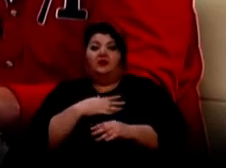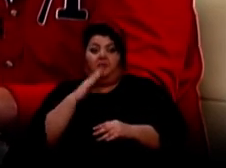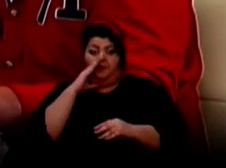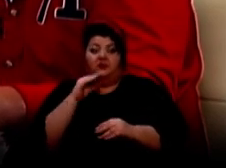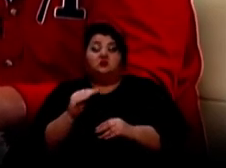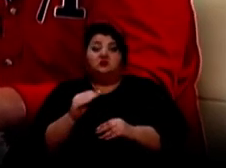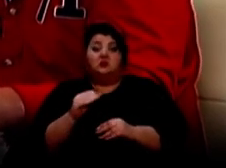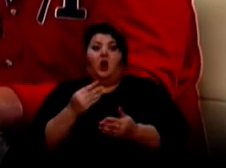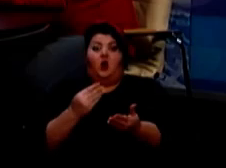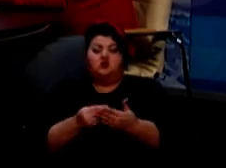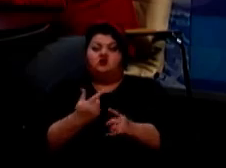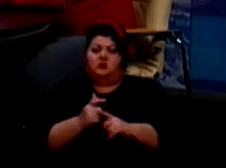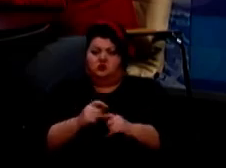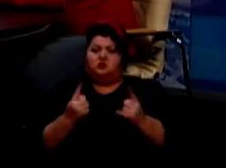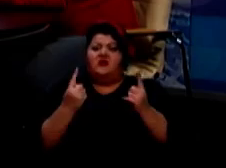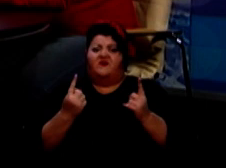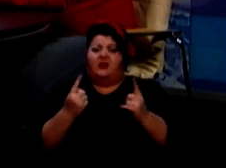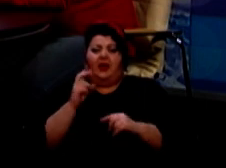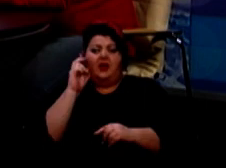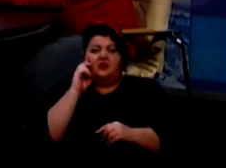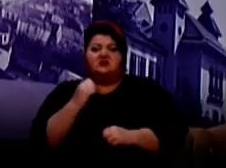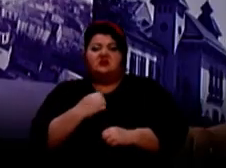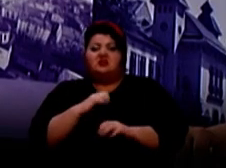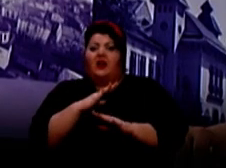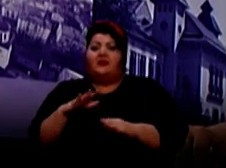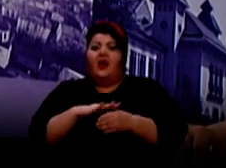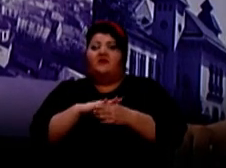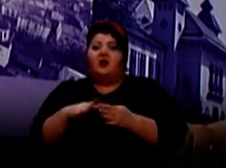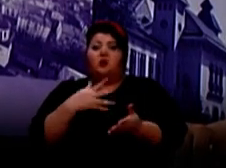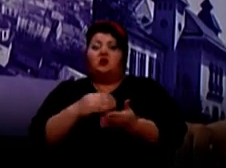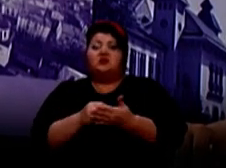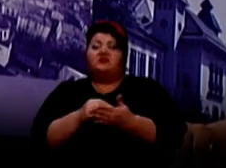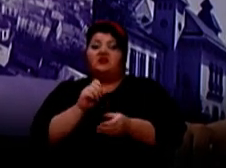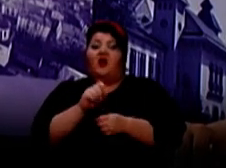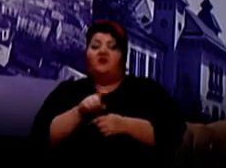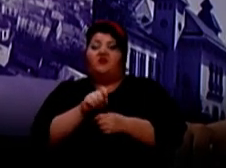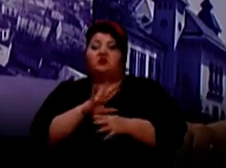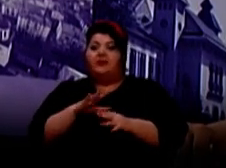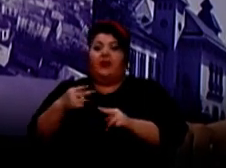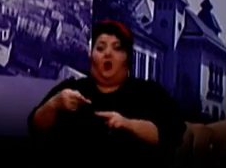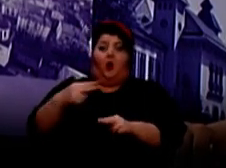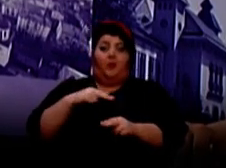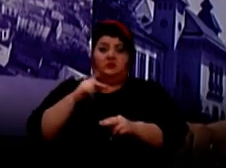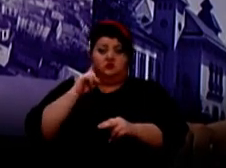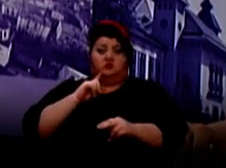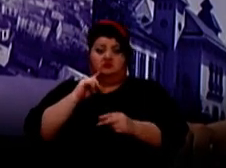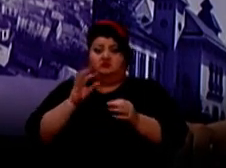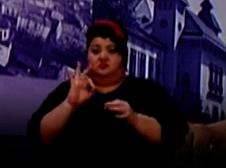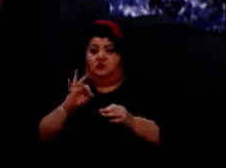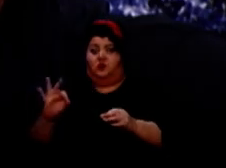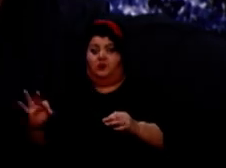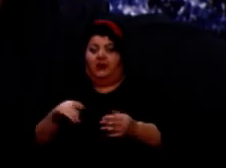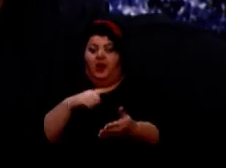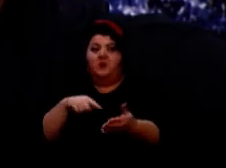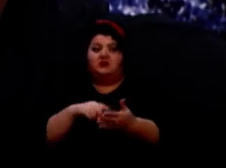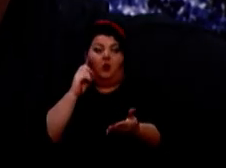сума досить велика. Держава, на жаль, не виконує своїх функцій з 2015 року і не компенсує жодної копійки міському